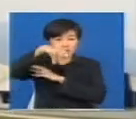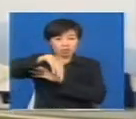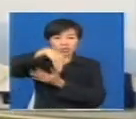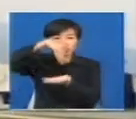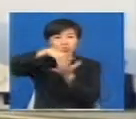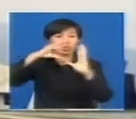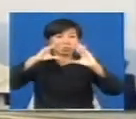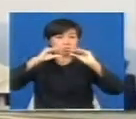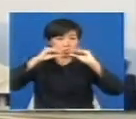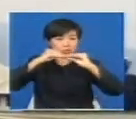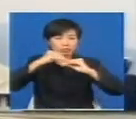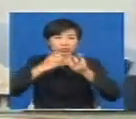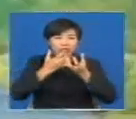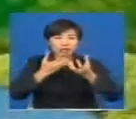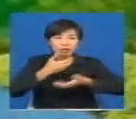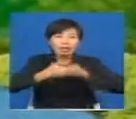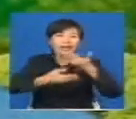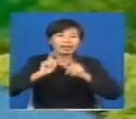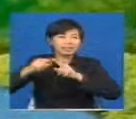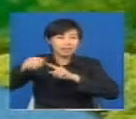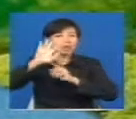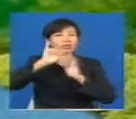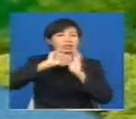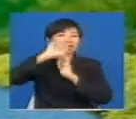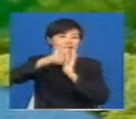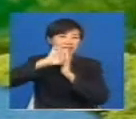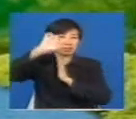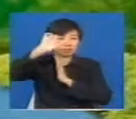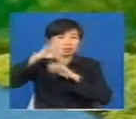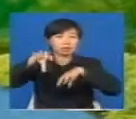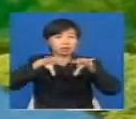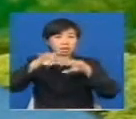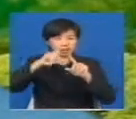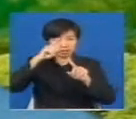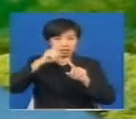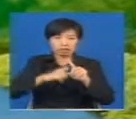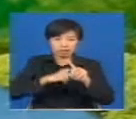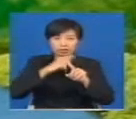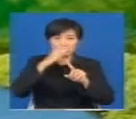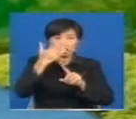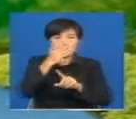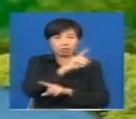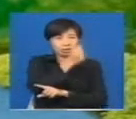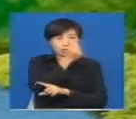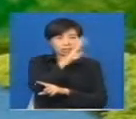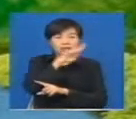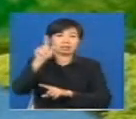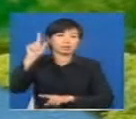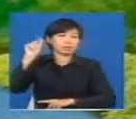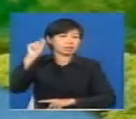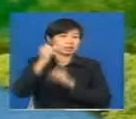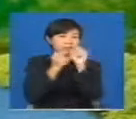ฉลิมพระเกียรติ7รอบพระชนมพรรษาจังหวัดเชียงใหม่ระหว่างวันที่14ถึง20พฤษภาคมพุทธศัก